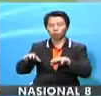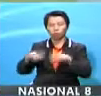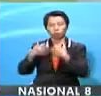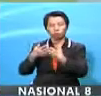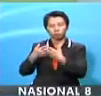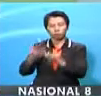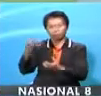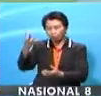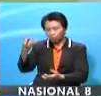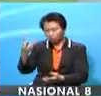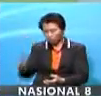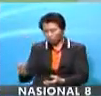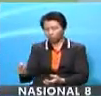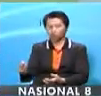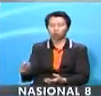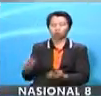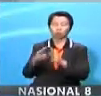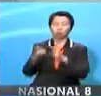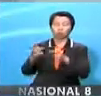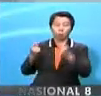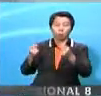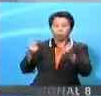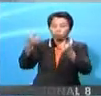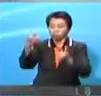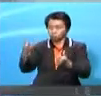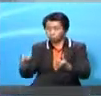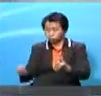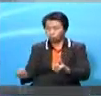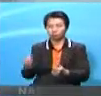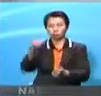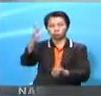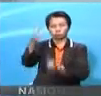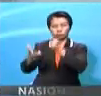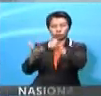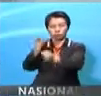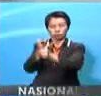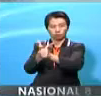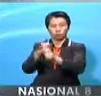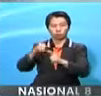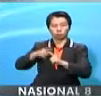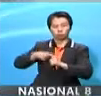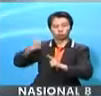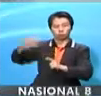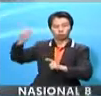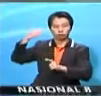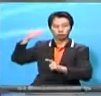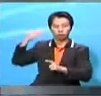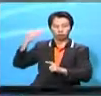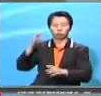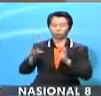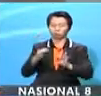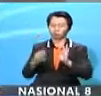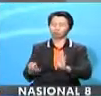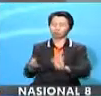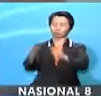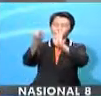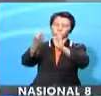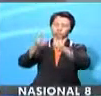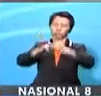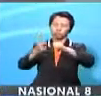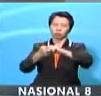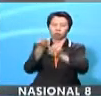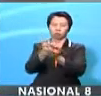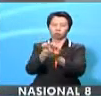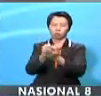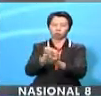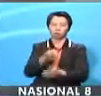itu menguncup pada kadar paling pantas dalam sekurang-kurangnya 3 tahun bulan lalu. Meskipun berhadapan dengan situasi ekonomi luar